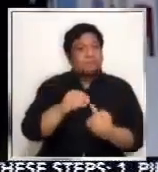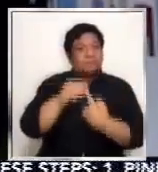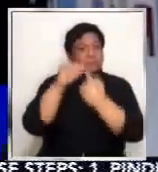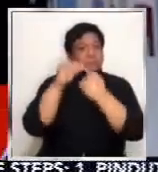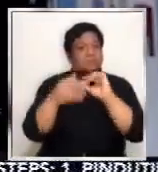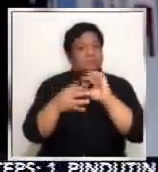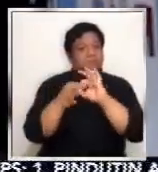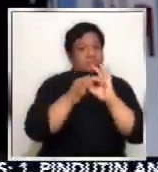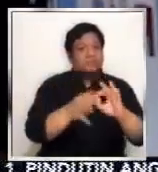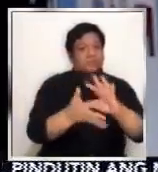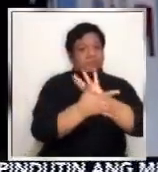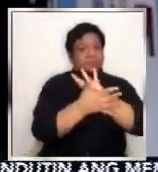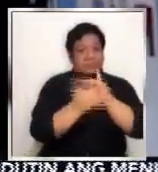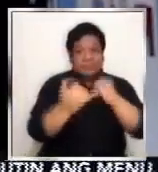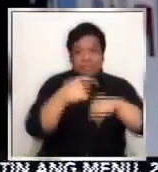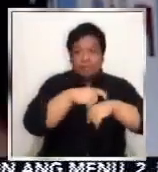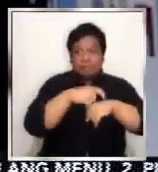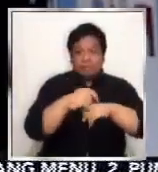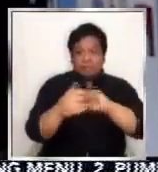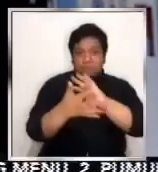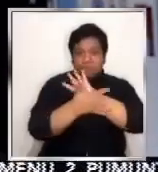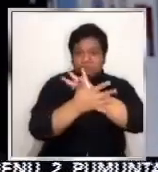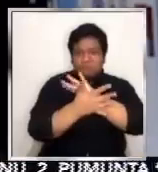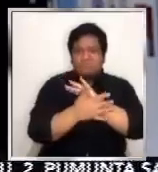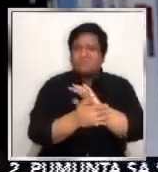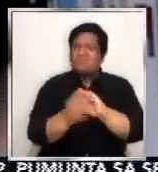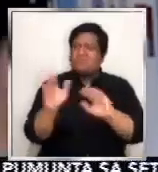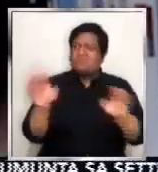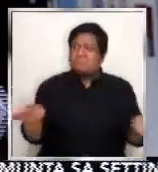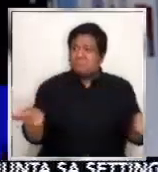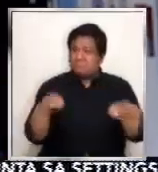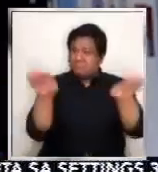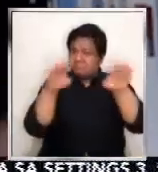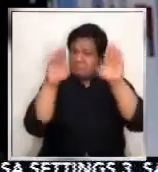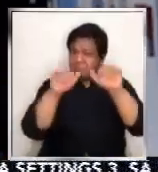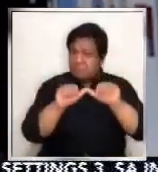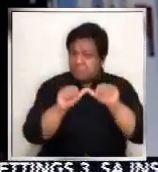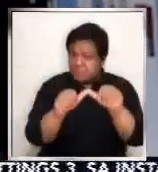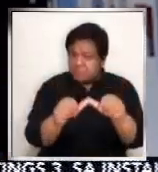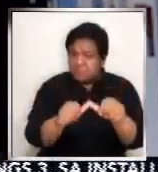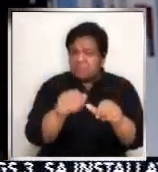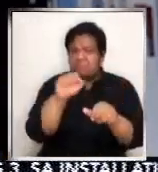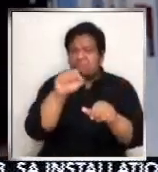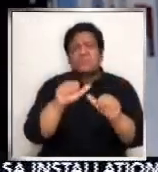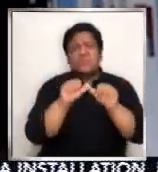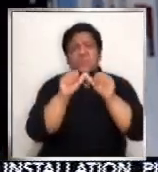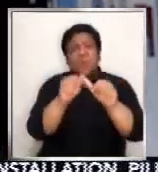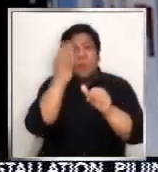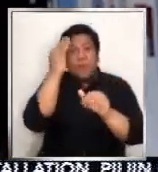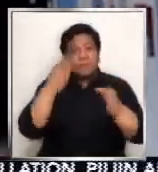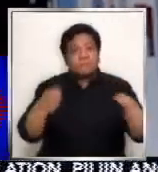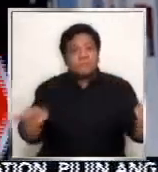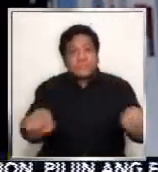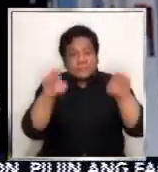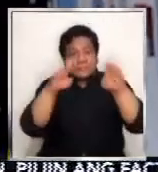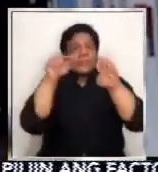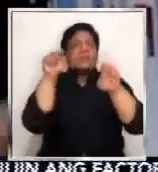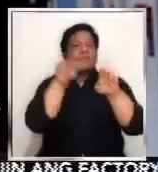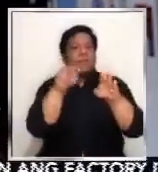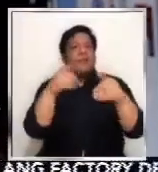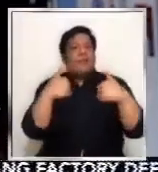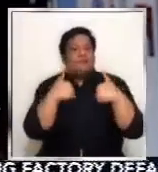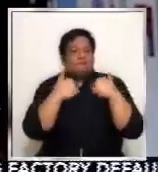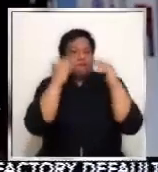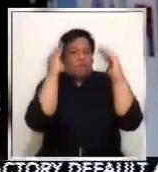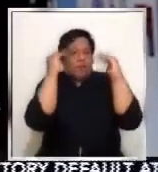pandemic, paano yung Pasko? Tuloy pa rin ang Pasko dahil yung Pasko ay simbolo ng pag-asa. Alam mo, kailangan natin ng